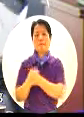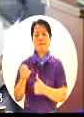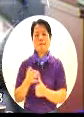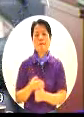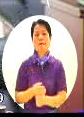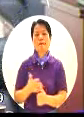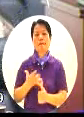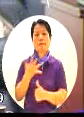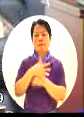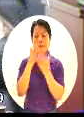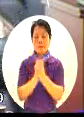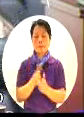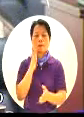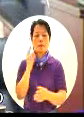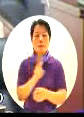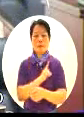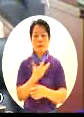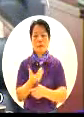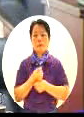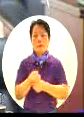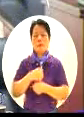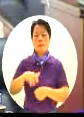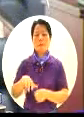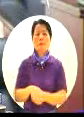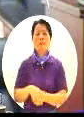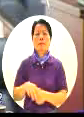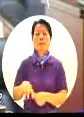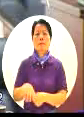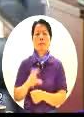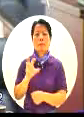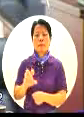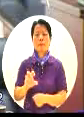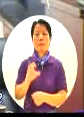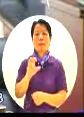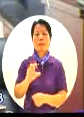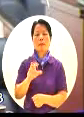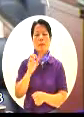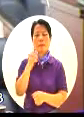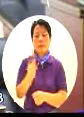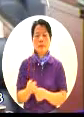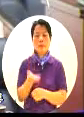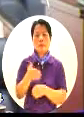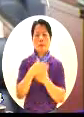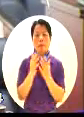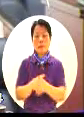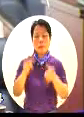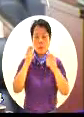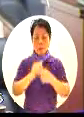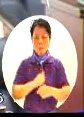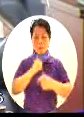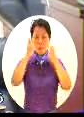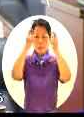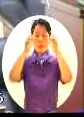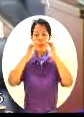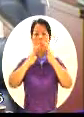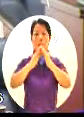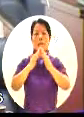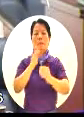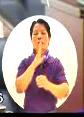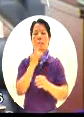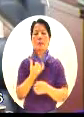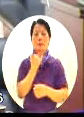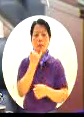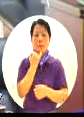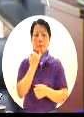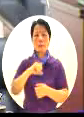你自筹裁员增加了80几亿，但实际上是不是我们高雄有这种能力可以增加